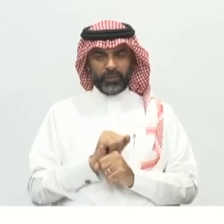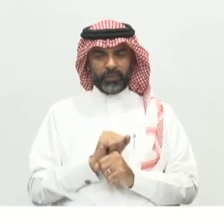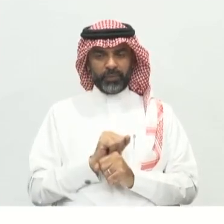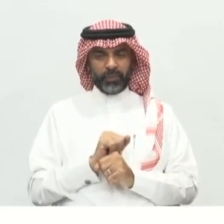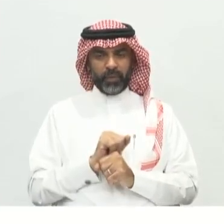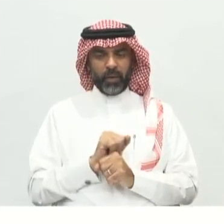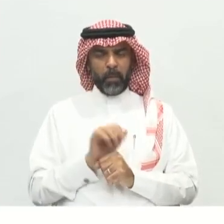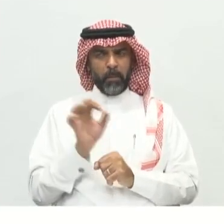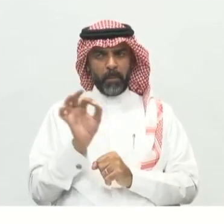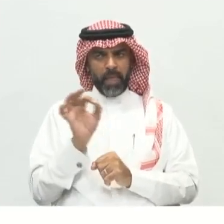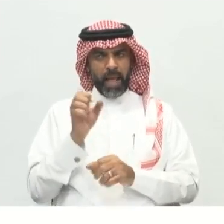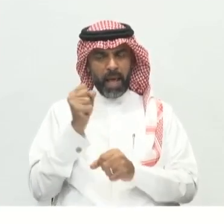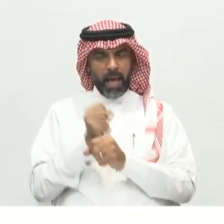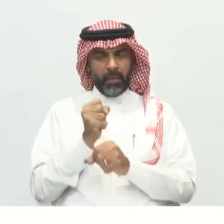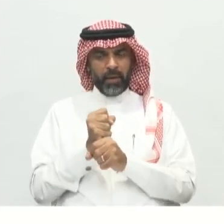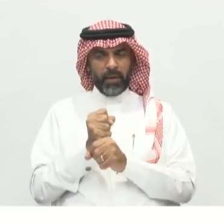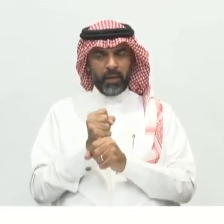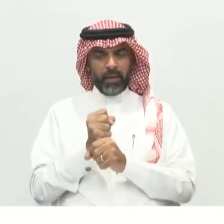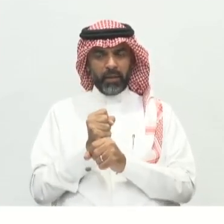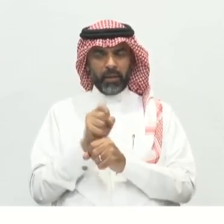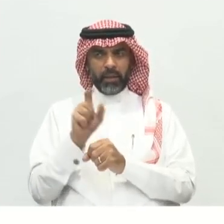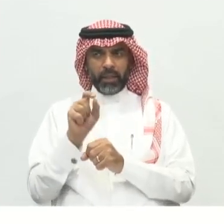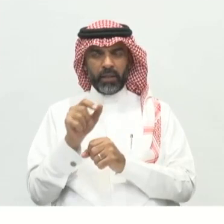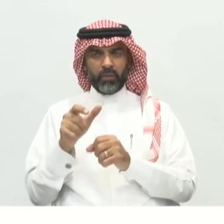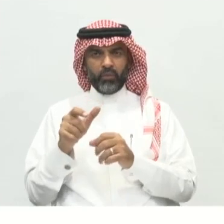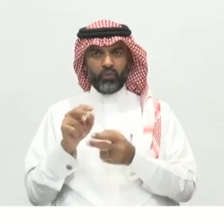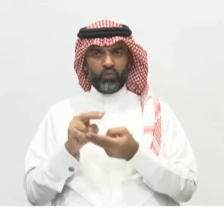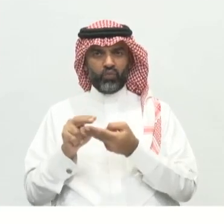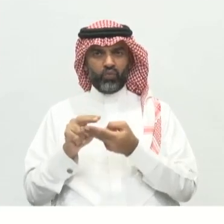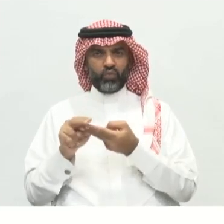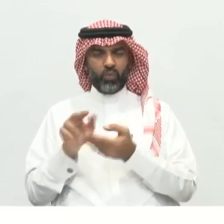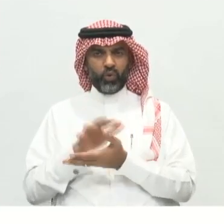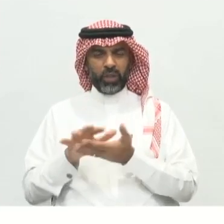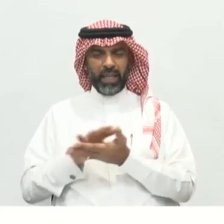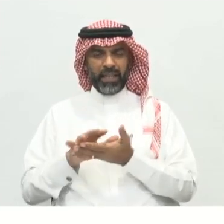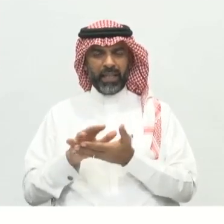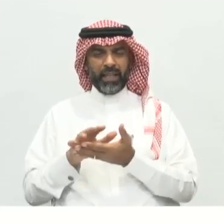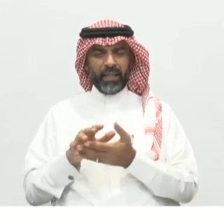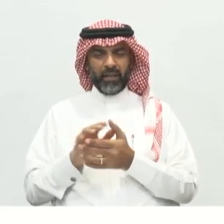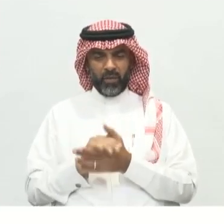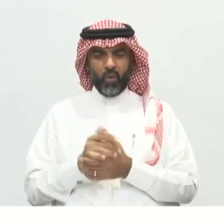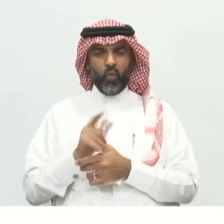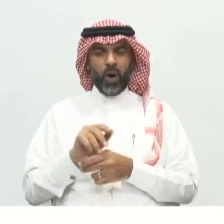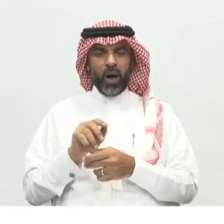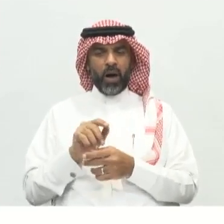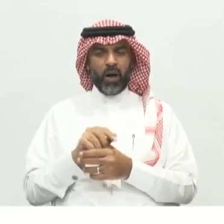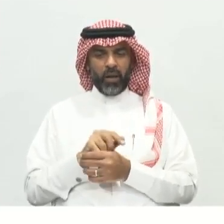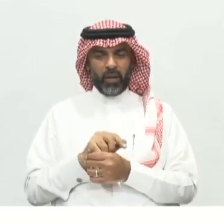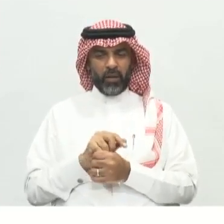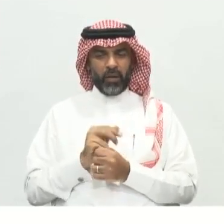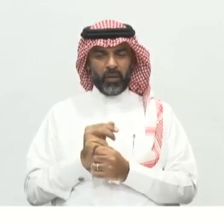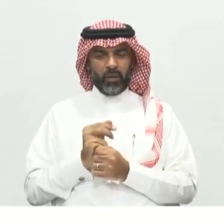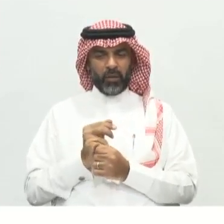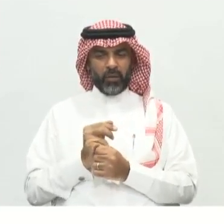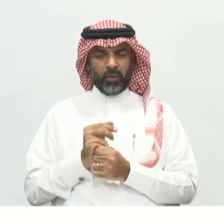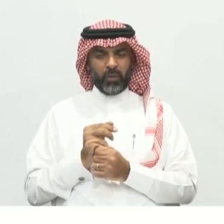عملي لتحسين مشكله تشكيل الفريق قمنا بحل هذا المثال باستخدام خوارزميه القوه المفرطه وباستخدام